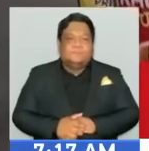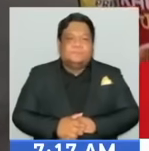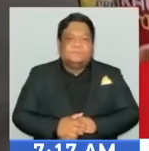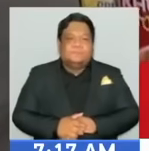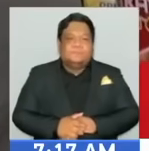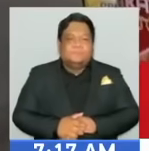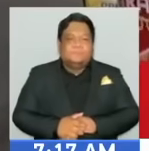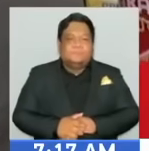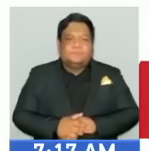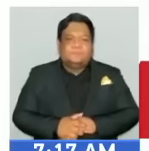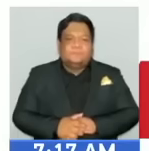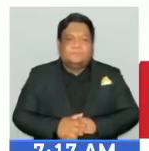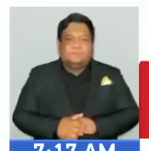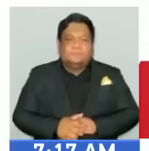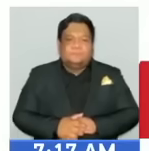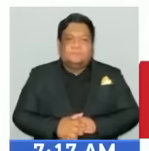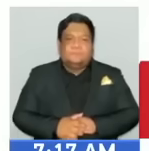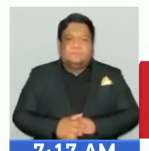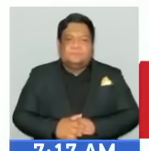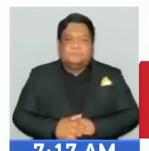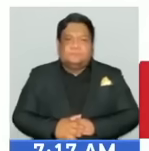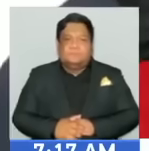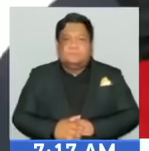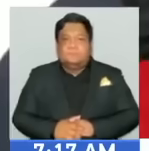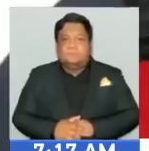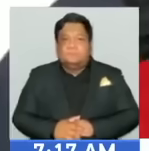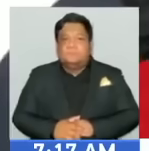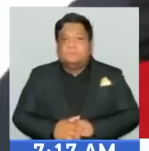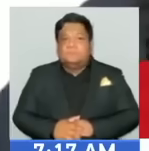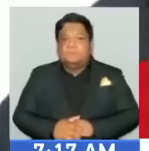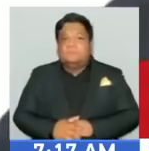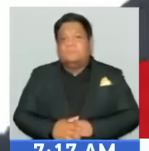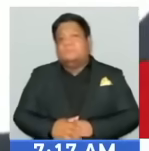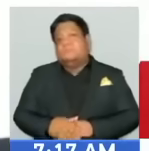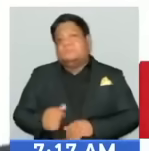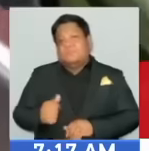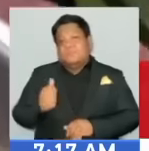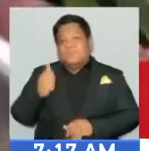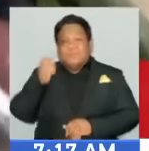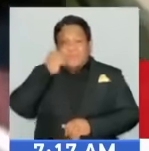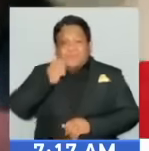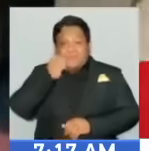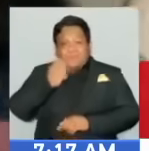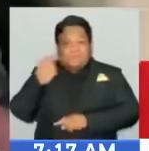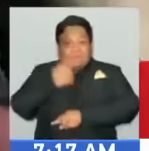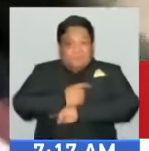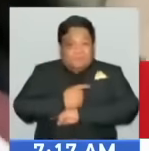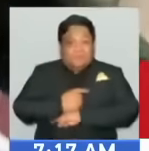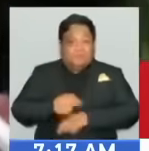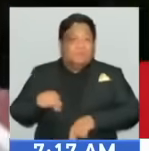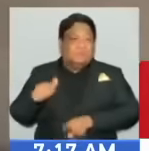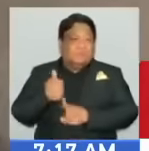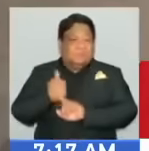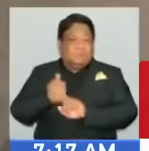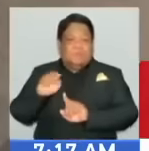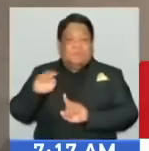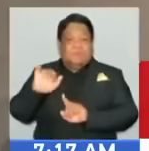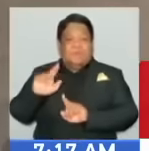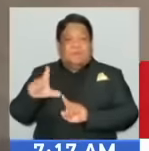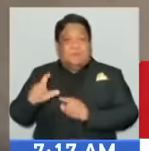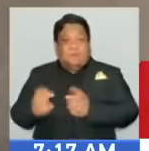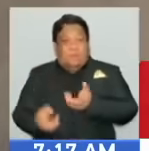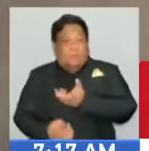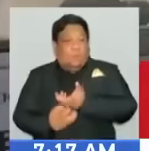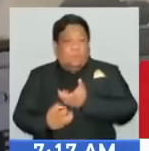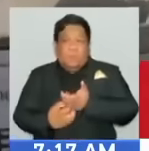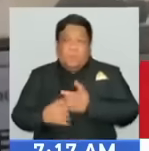Mahigit 30 kilo ng bigas ang isinasaing kada araw ni Maricel sa pinapasukan niyang karinderya. Ngayon tumasa naman ang presyo ng bigas. Dumidiskarte